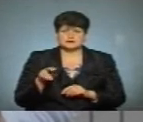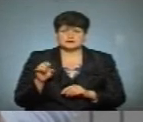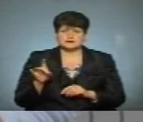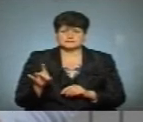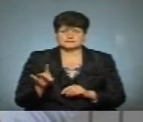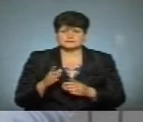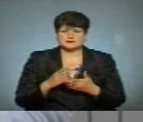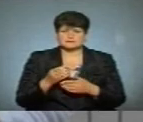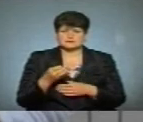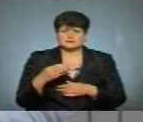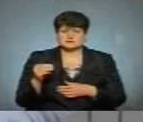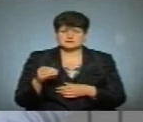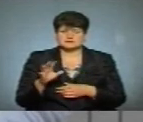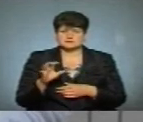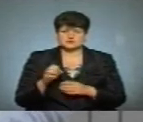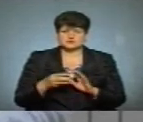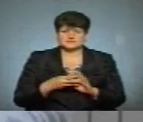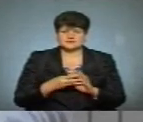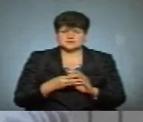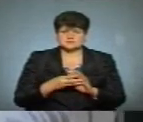склала 15508.